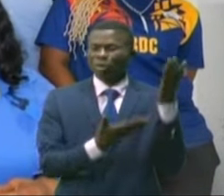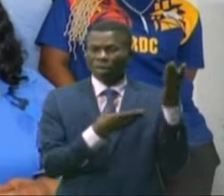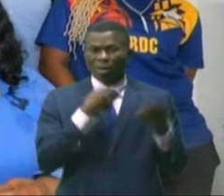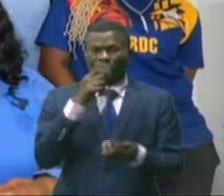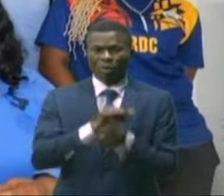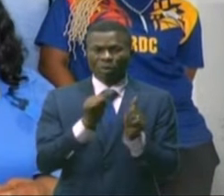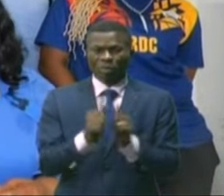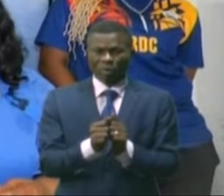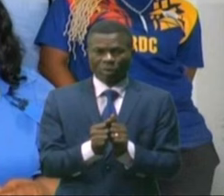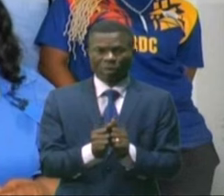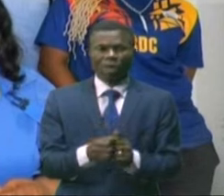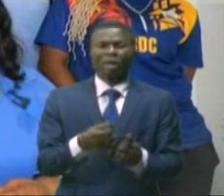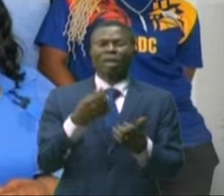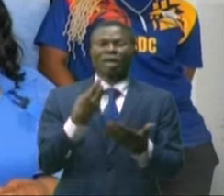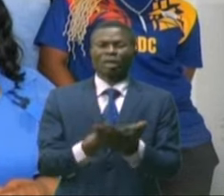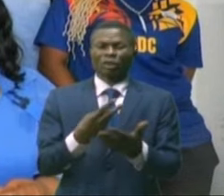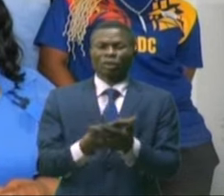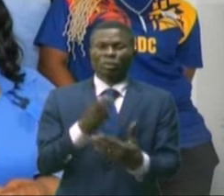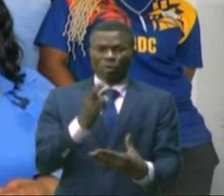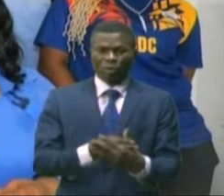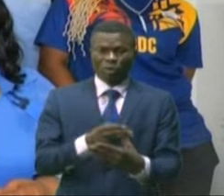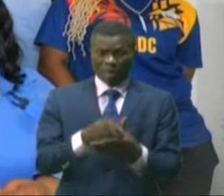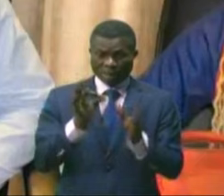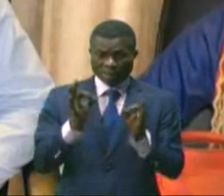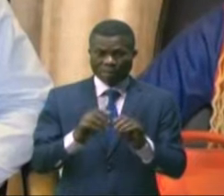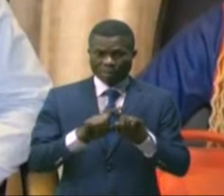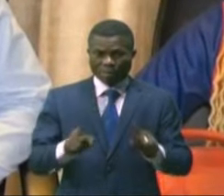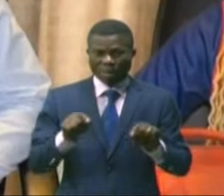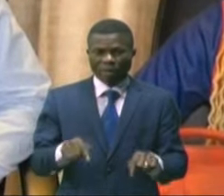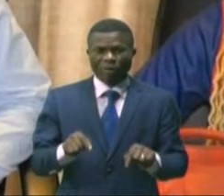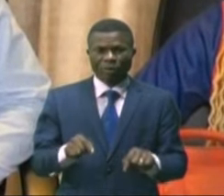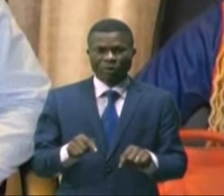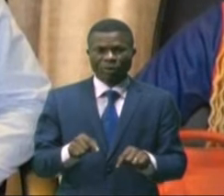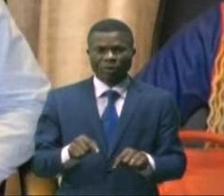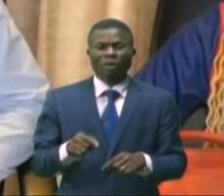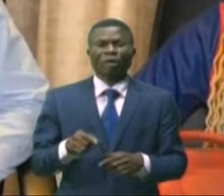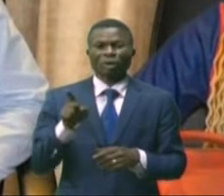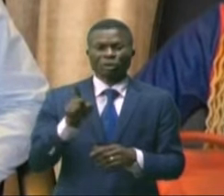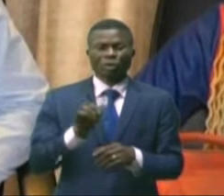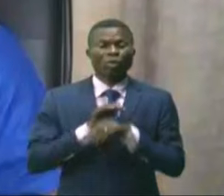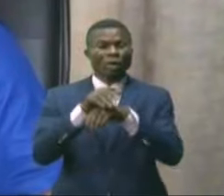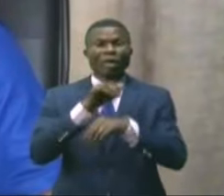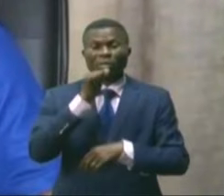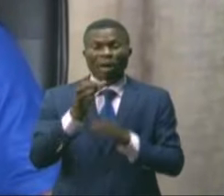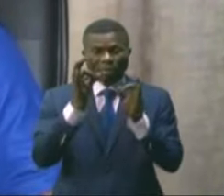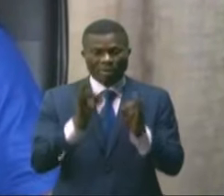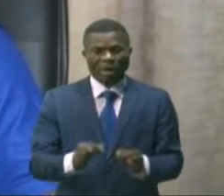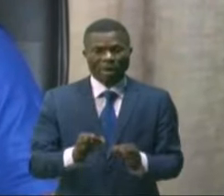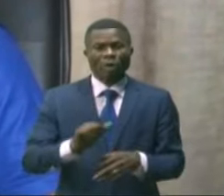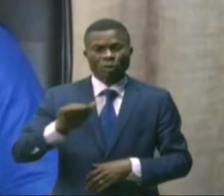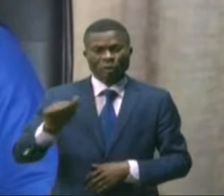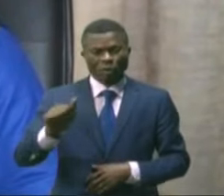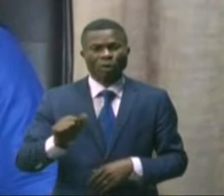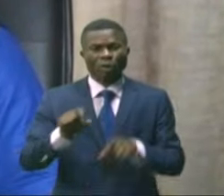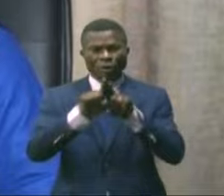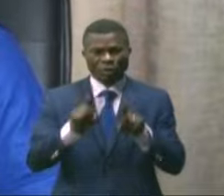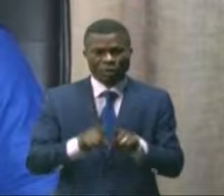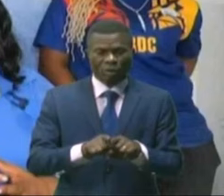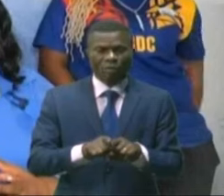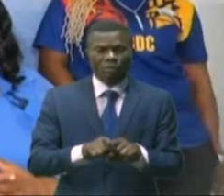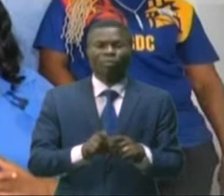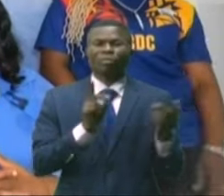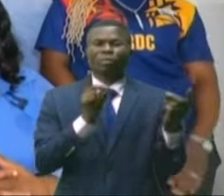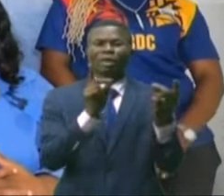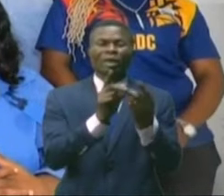parle des disciplines sportives. Mais aujourd'hui, non seulement qu'il s'est impliqué lui-même, mais il a approché